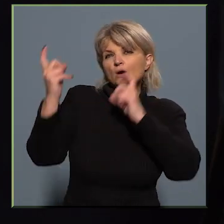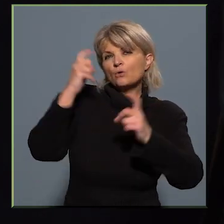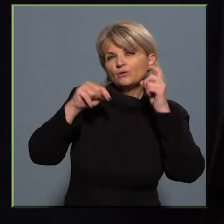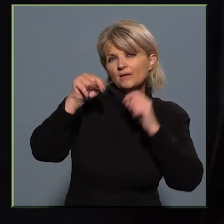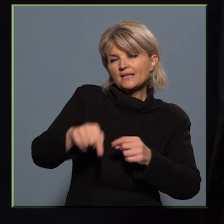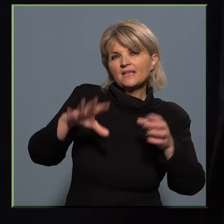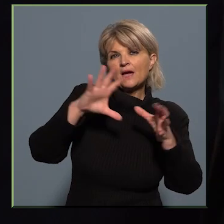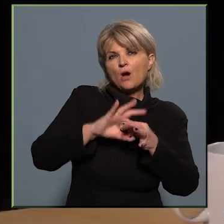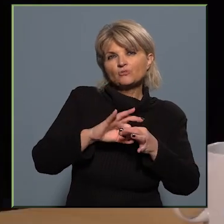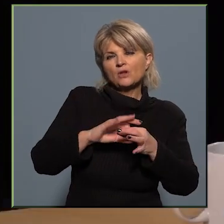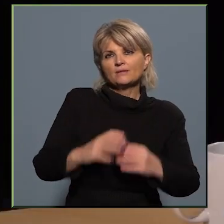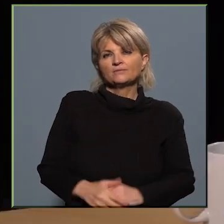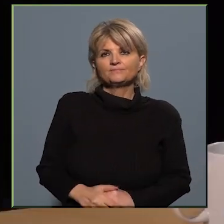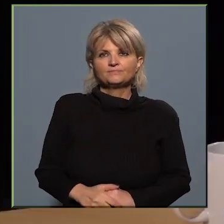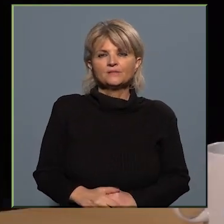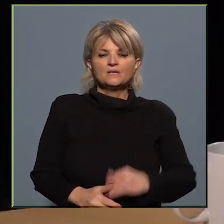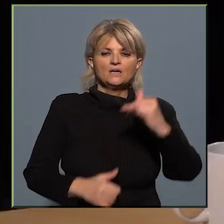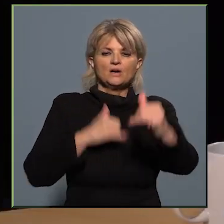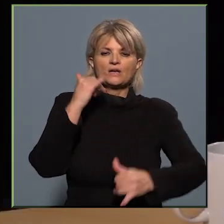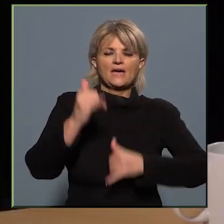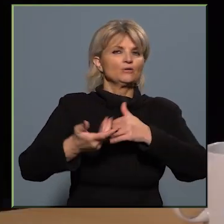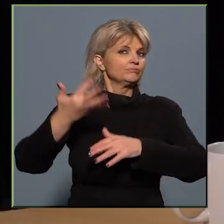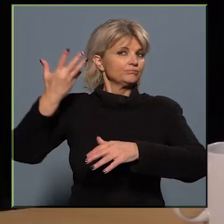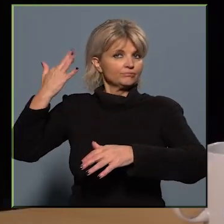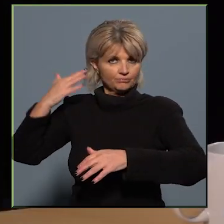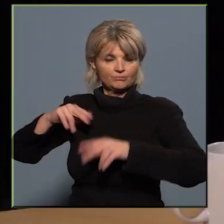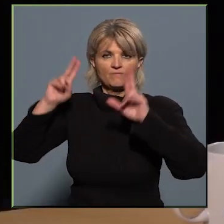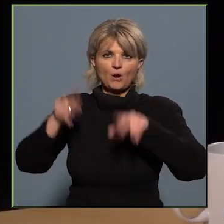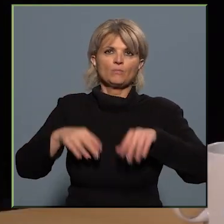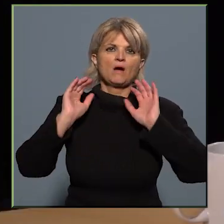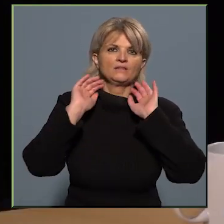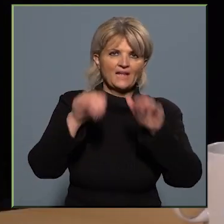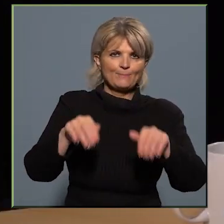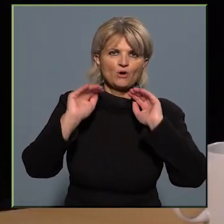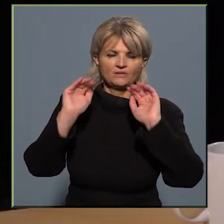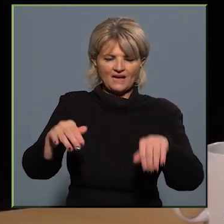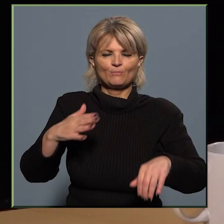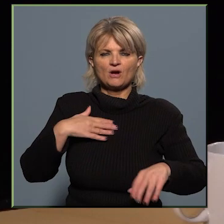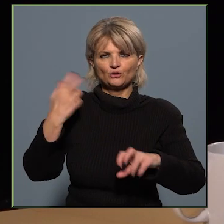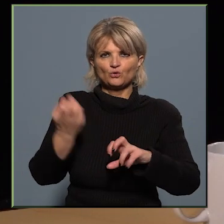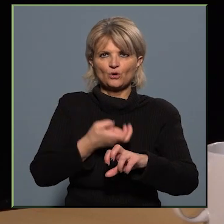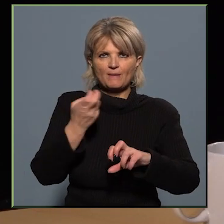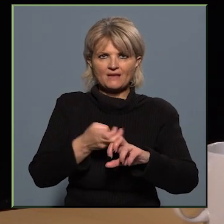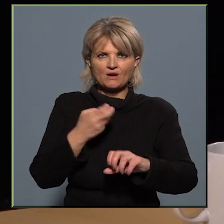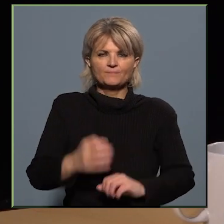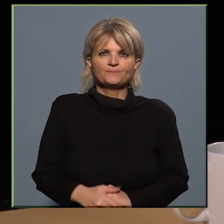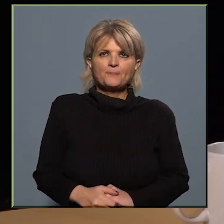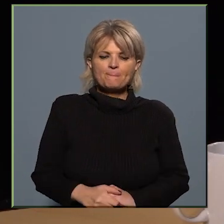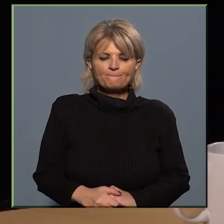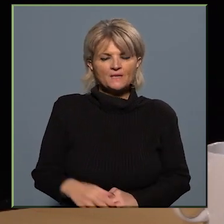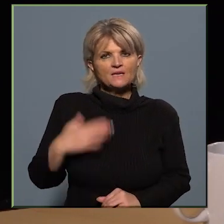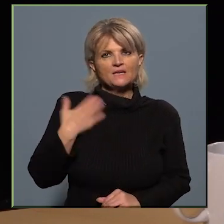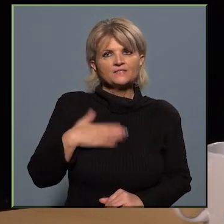kicsit távlatosan? De a kerékpározást eddig is erősítettük Kőbányán, többszörösen elismert tevékenységünk van etéren.